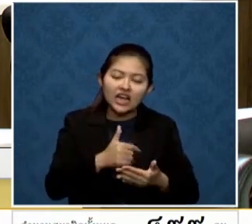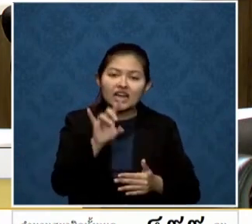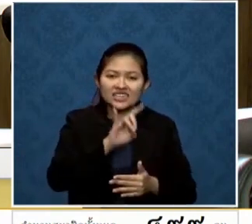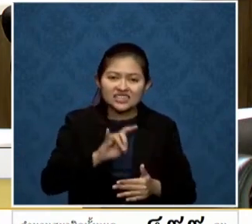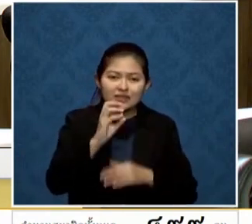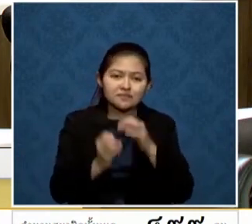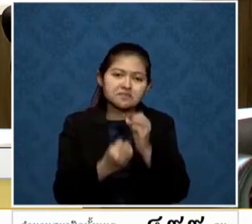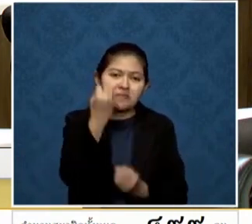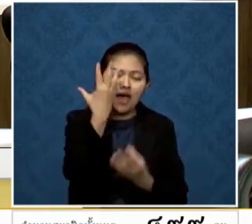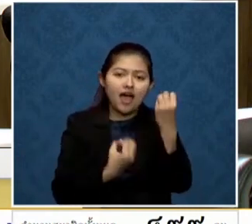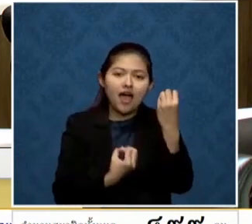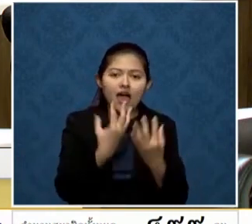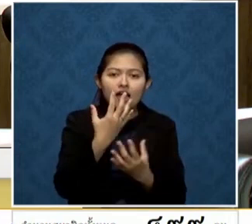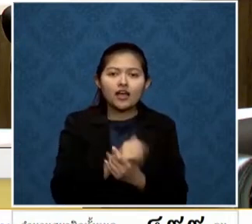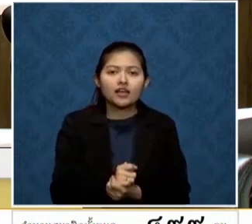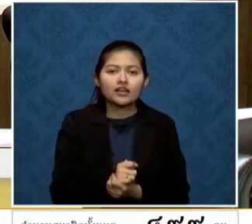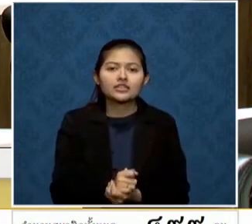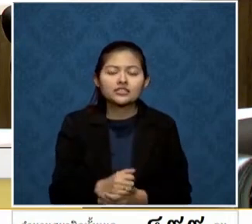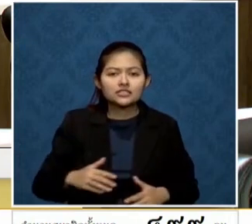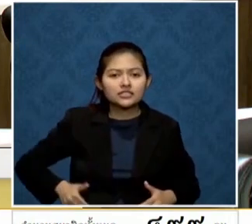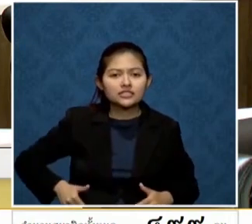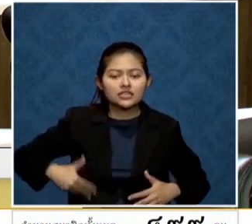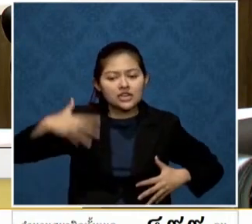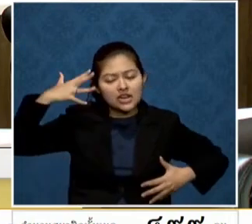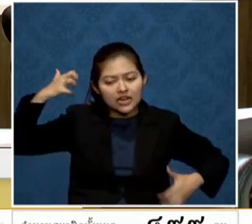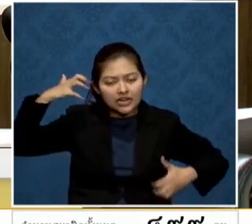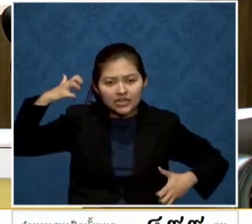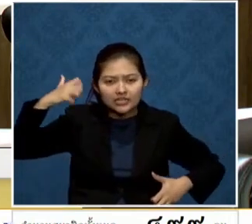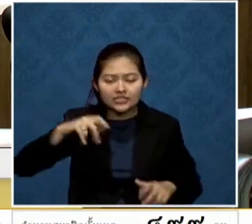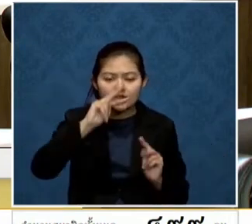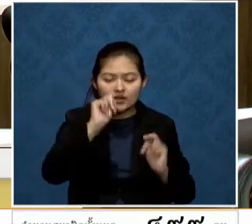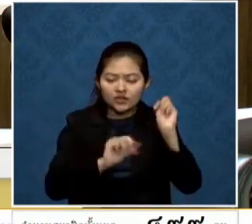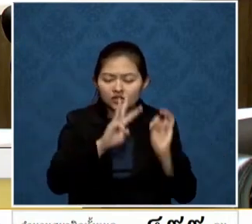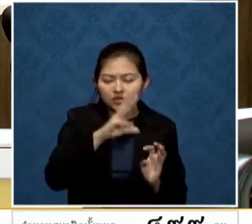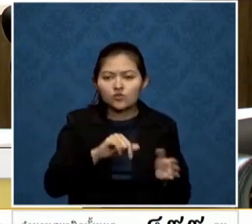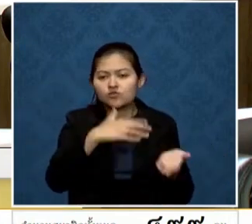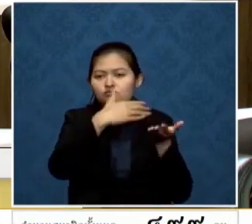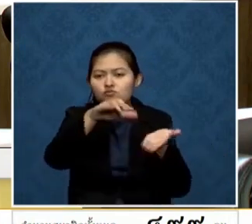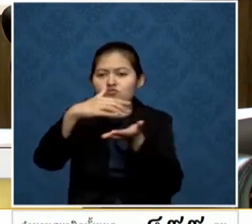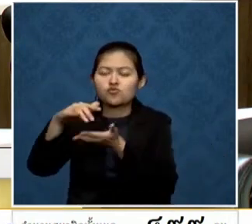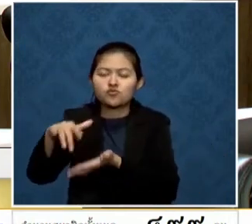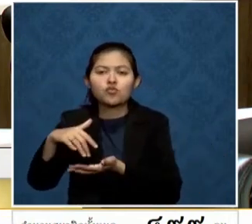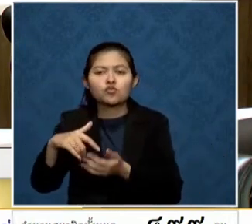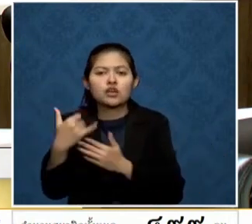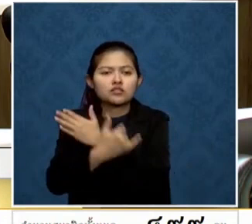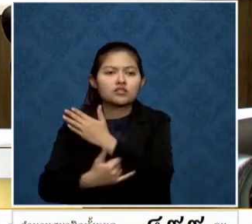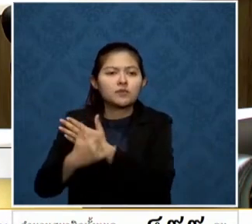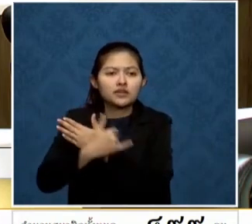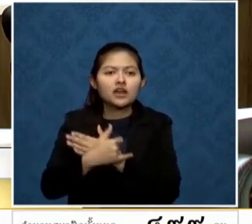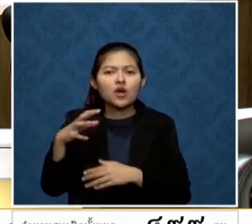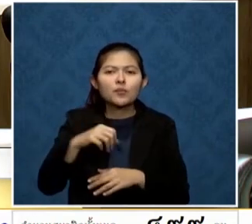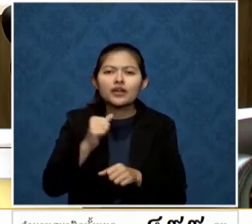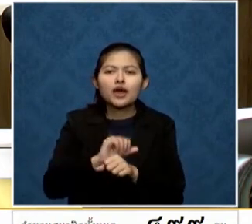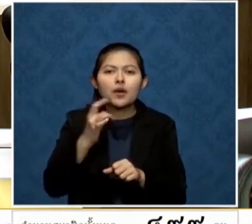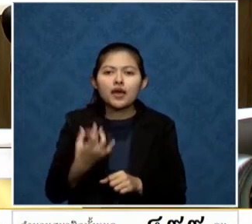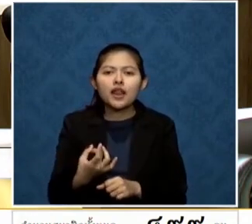ครับแล้วแล้วแล้วลิงเหล่านี้จับจากนครสวรรค์ส่งออกต่างประเทศจับจากจังหวัดนั้นจังหวัดนี้ส่งไปต่างประเทศเนี่ยเขาเอาไปทำอะไร